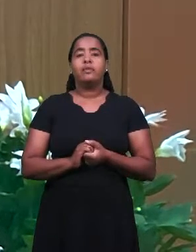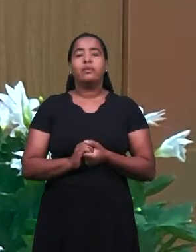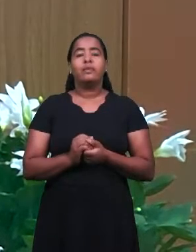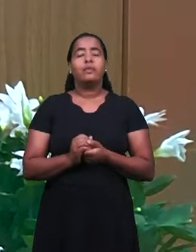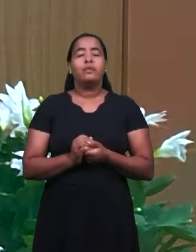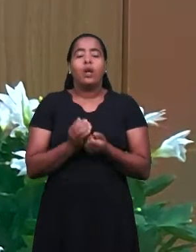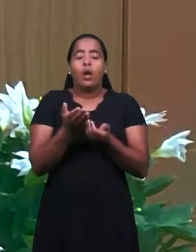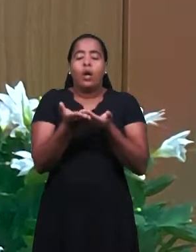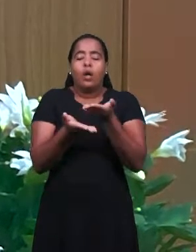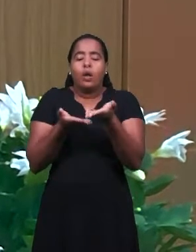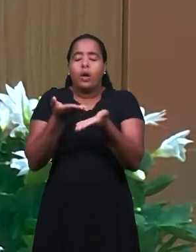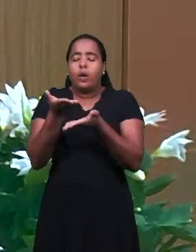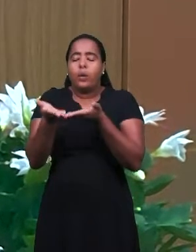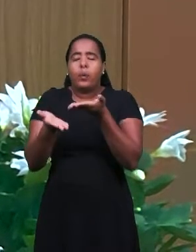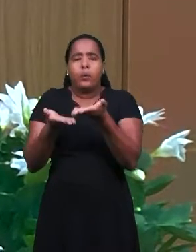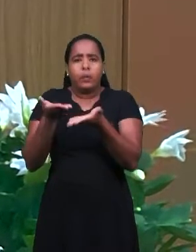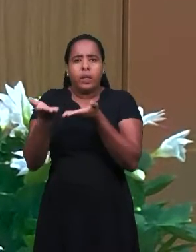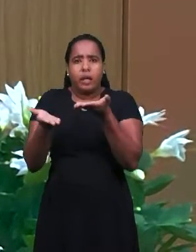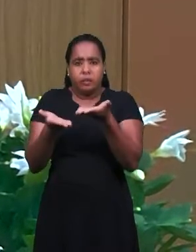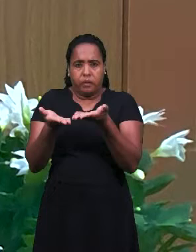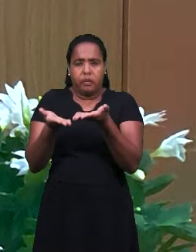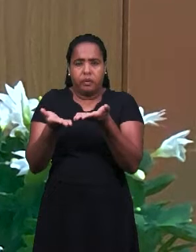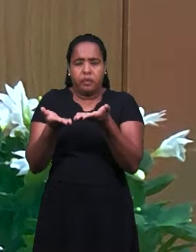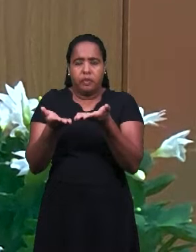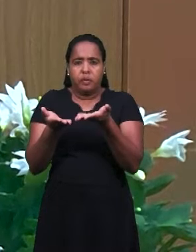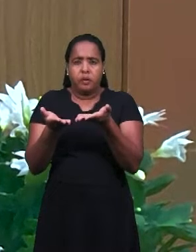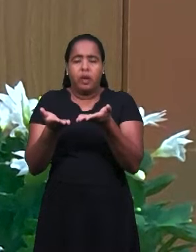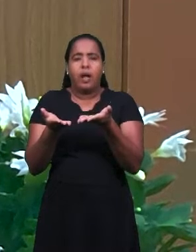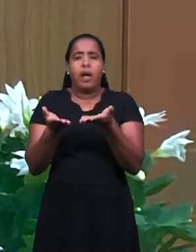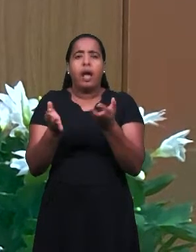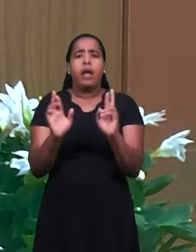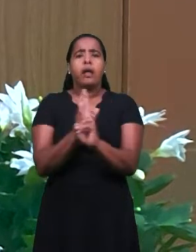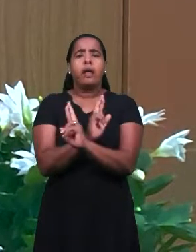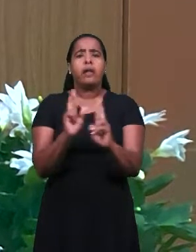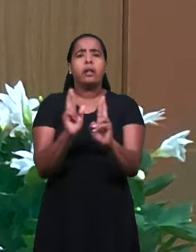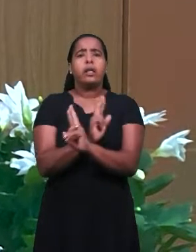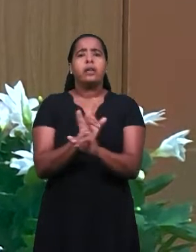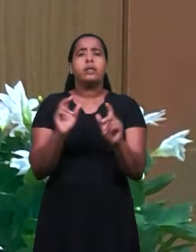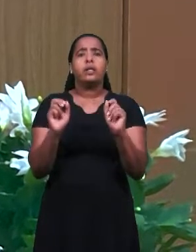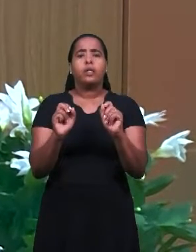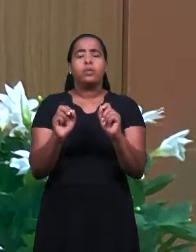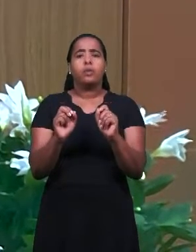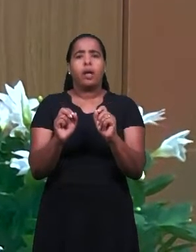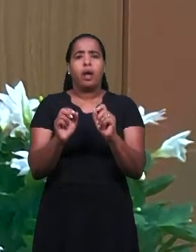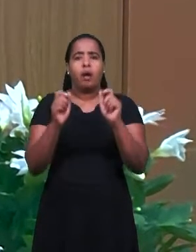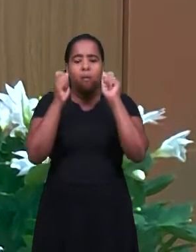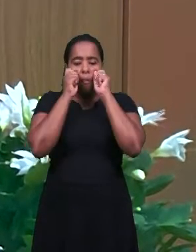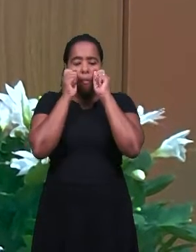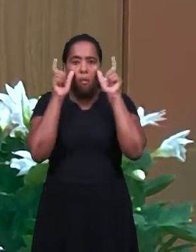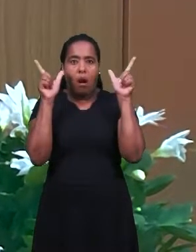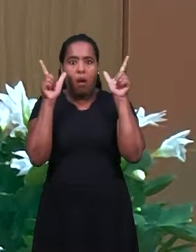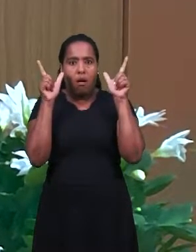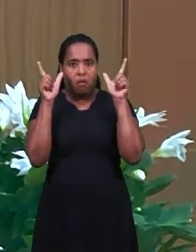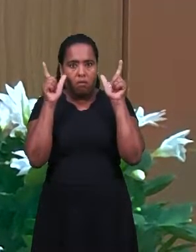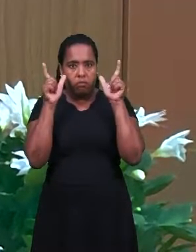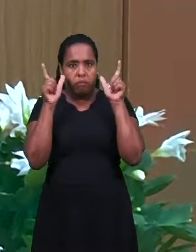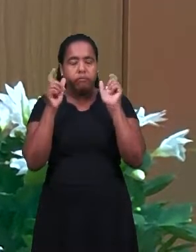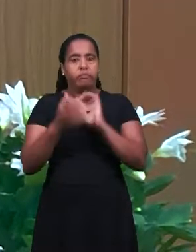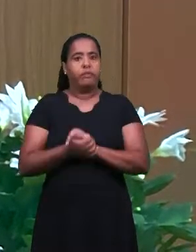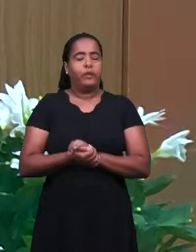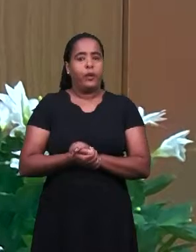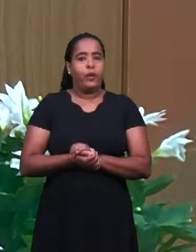о заботе, которую нужно в это время совершать в отношении бодрствования.